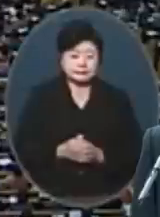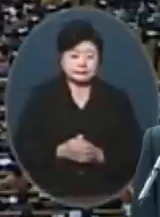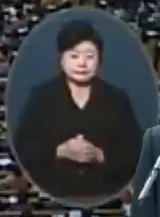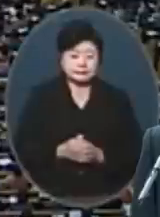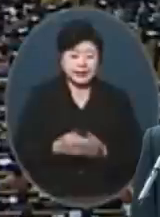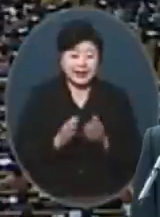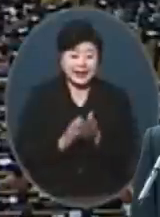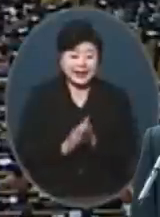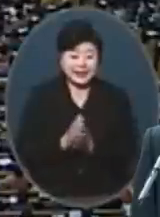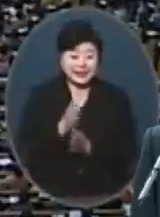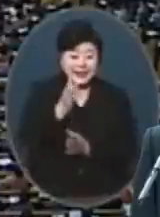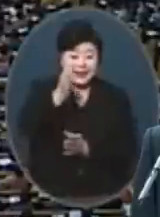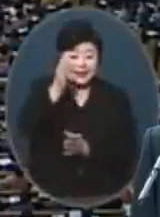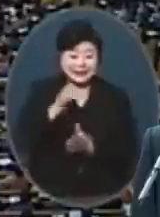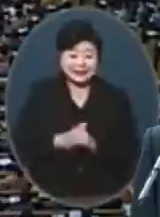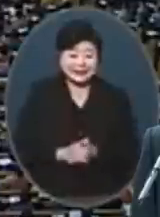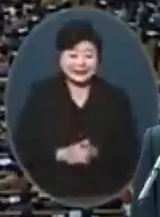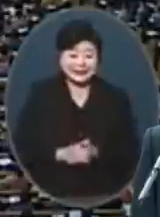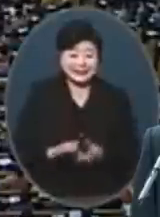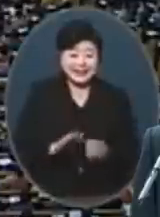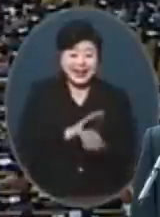할렐루야.